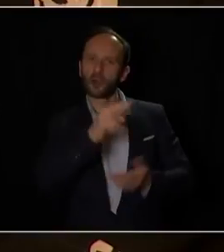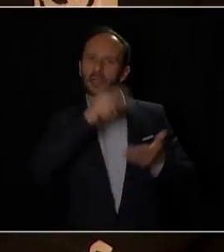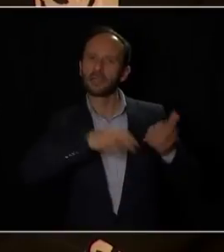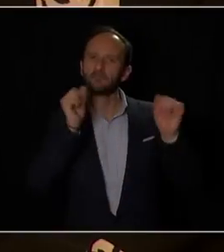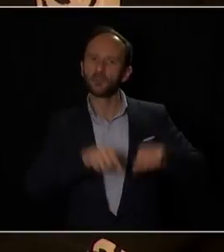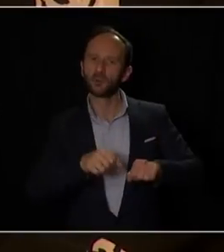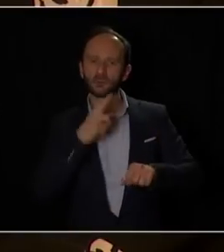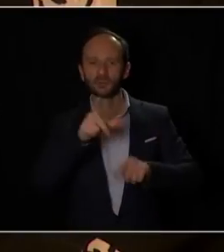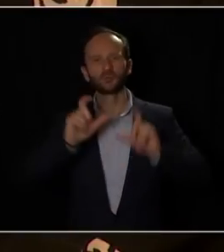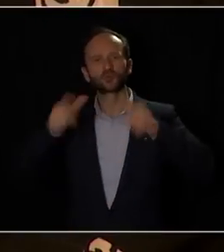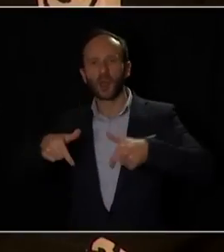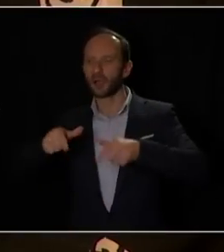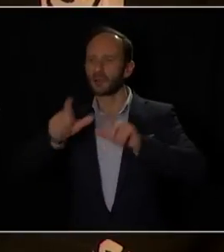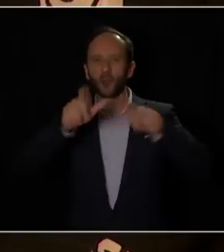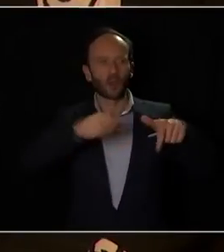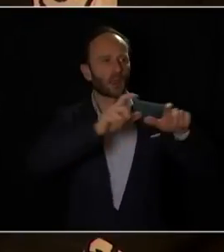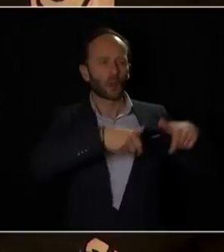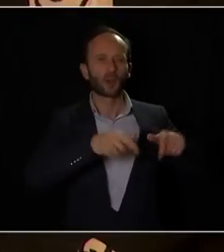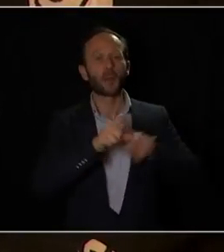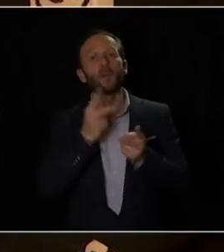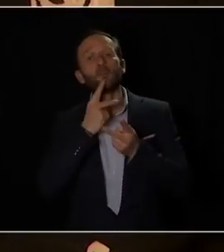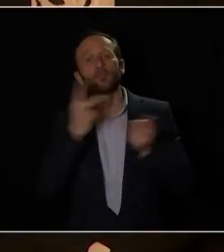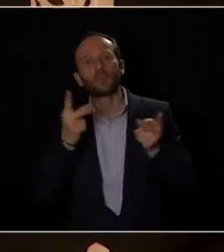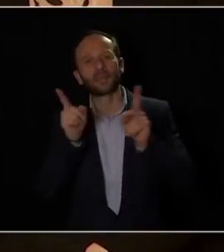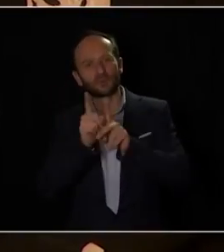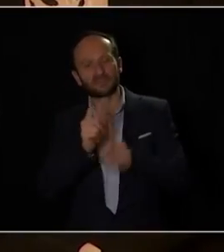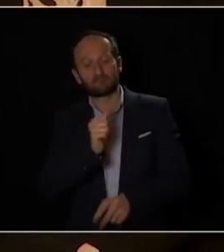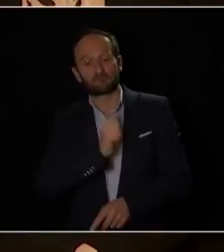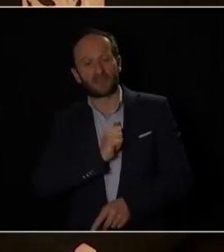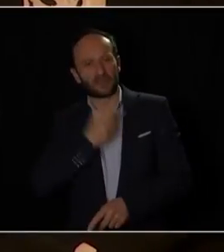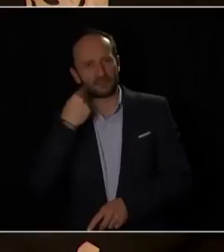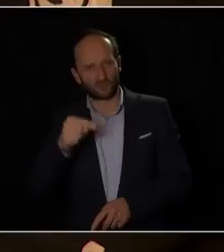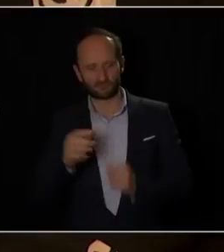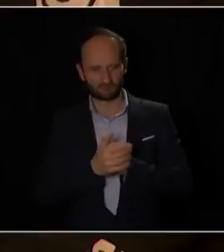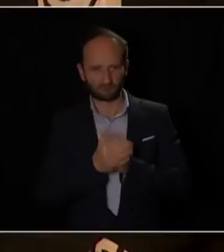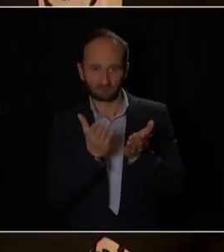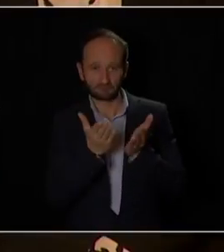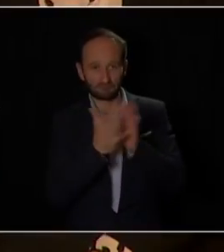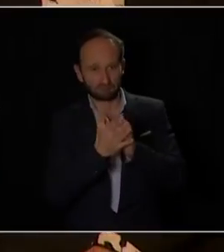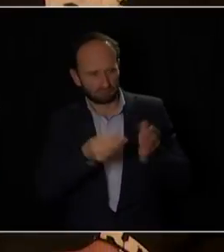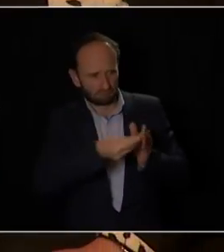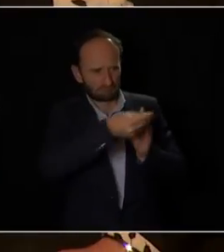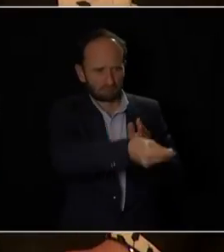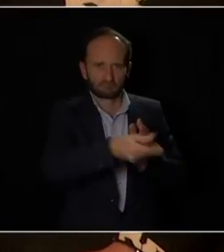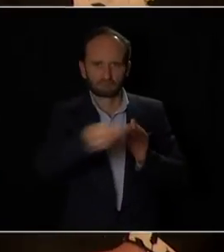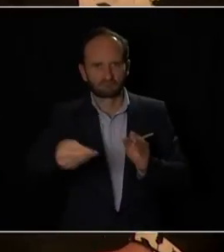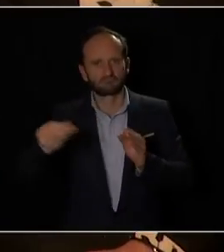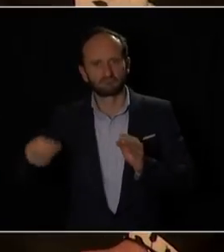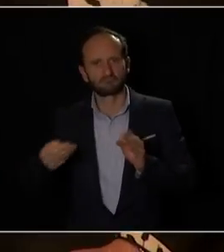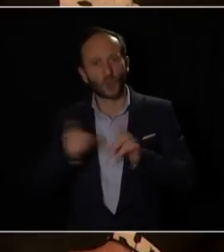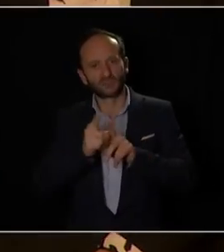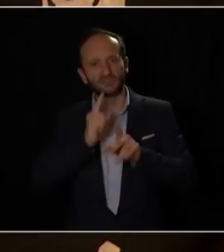écoles élémentaires, publiques et privées de Dijon, se voit remettre ce petit fascicule, ainsi qu'à